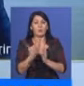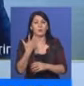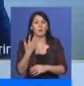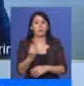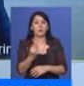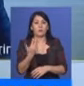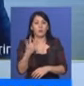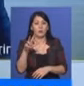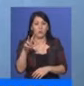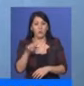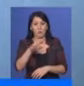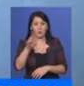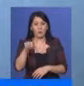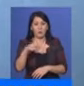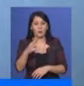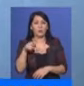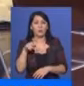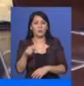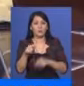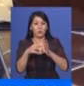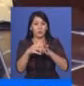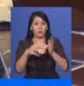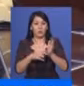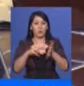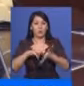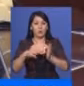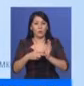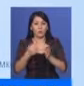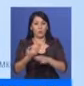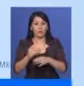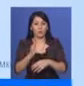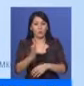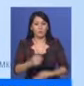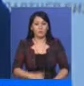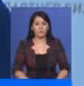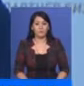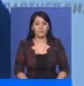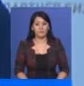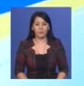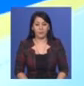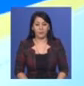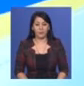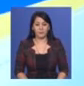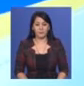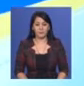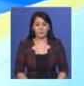жобасы мақұлданды. Тағы 300 миллиард теңгеге 1700-ге жуық жоба субсидияланды.